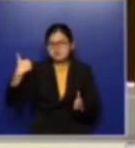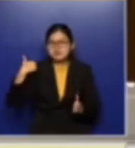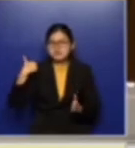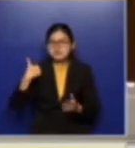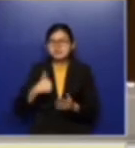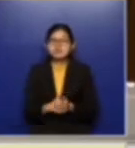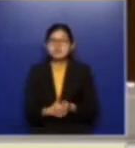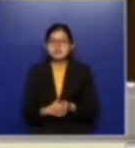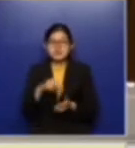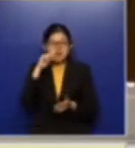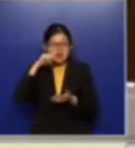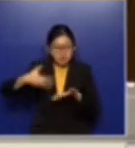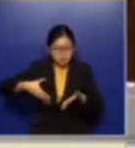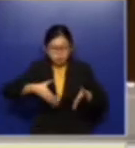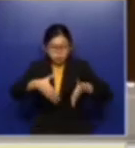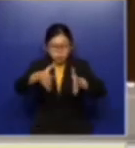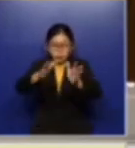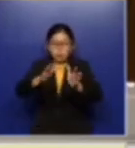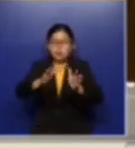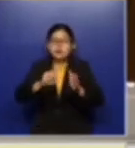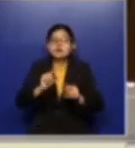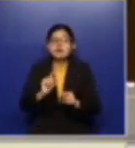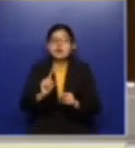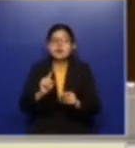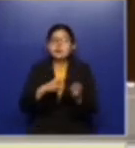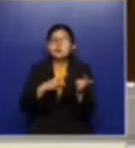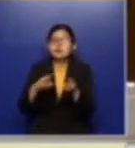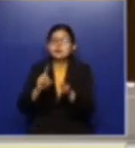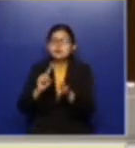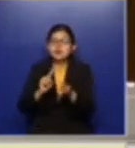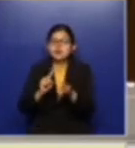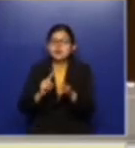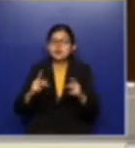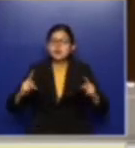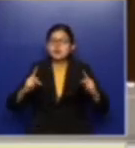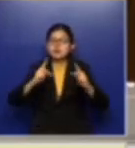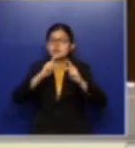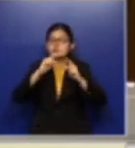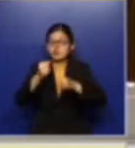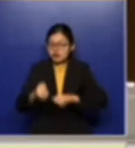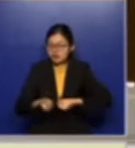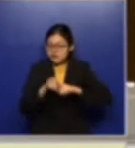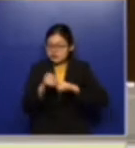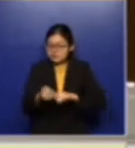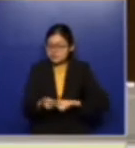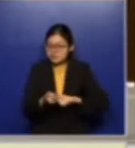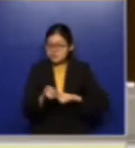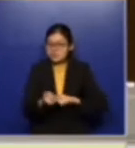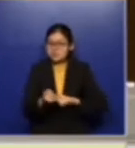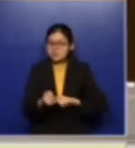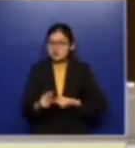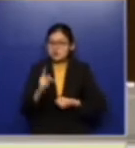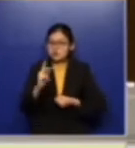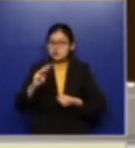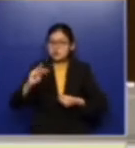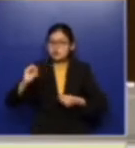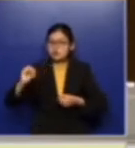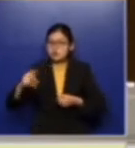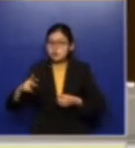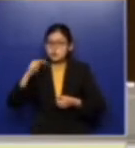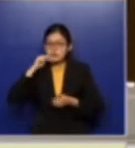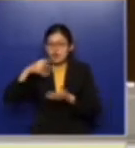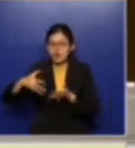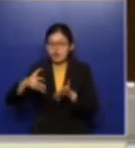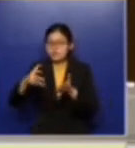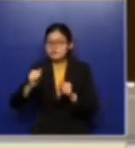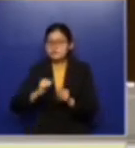เราปล่อยน้ำอย่างไรกระทรวงเกษตรโดยกรมชลประทานเรามาจัดสรรเลยว่า